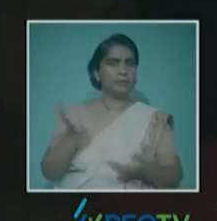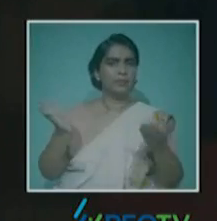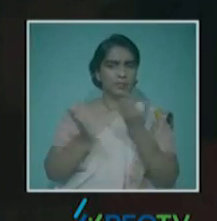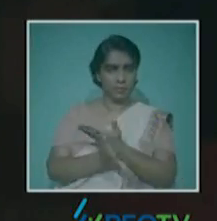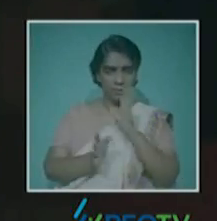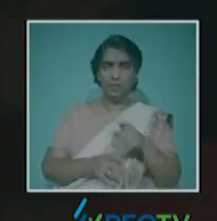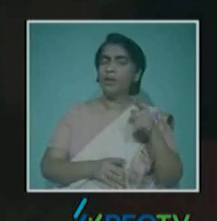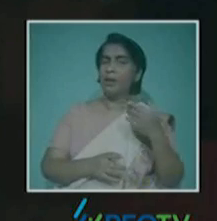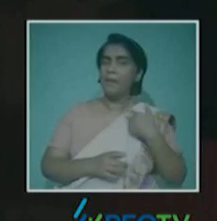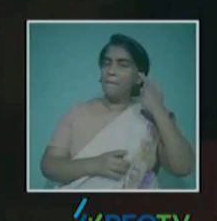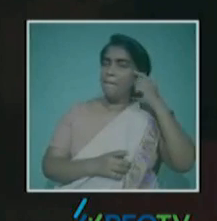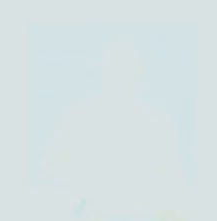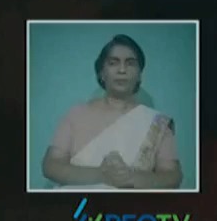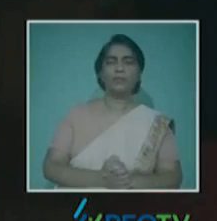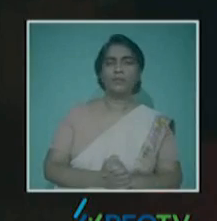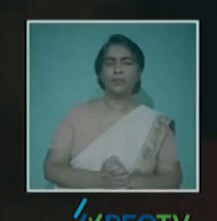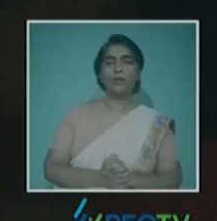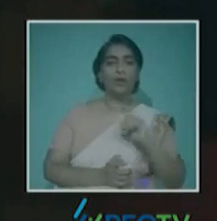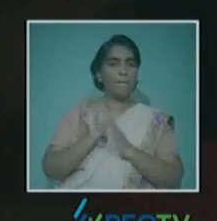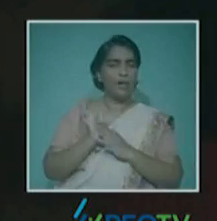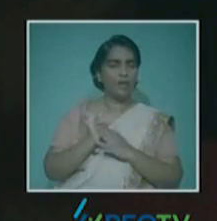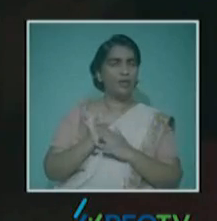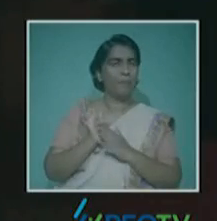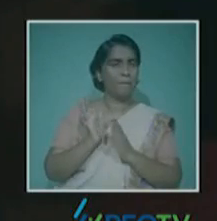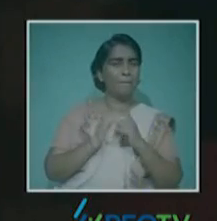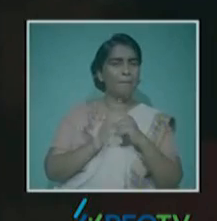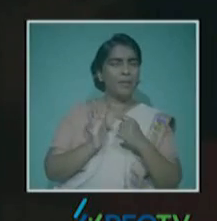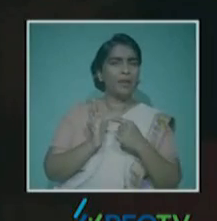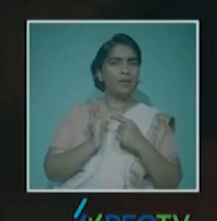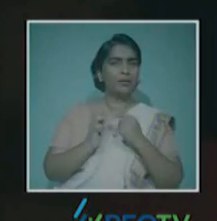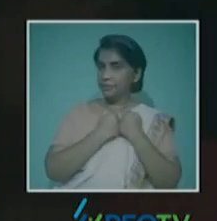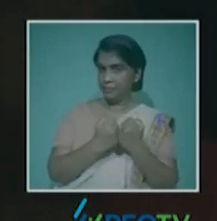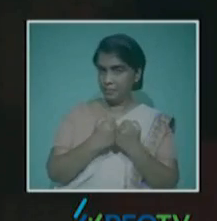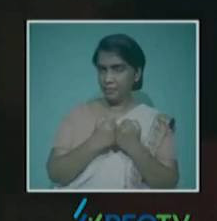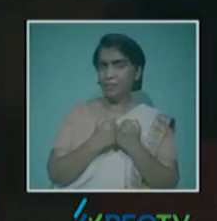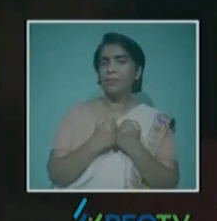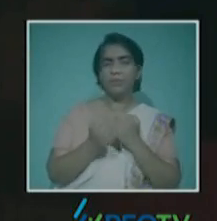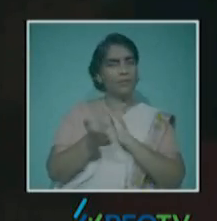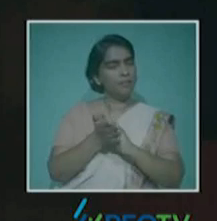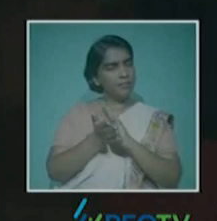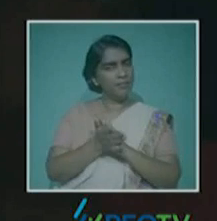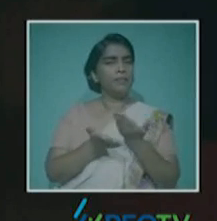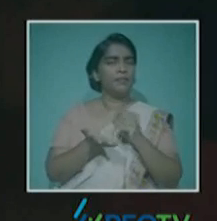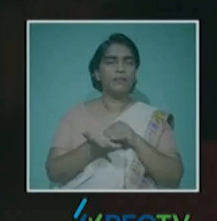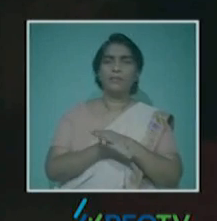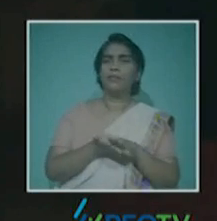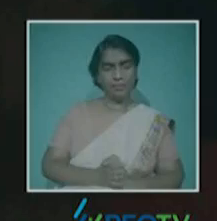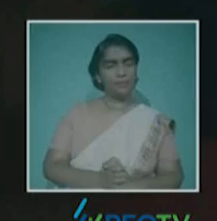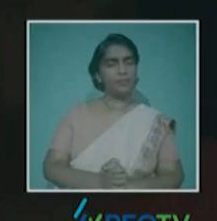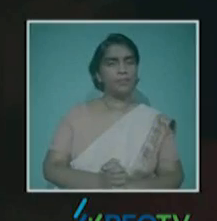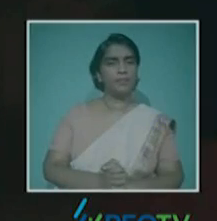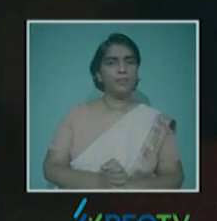යටතේ අපේක්ෂා කරන ලද ක්‍රියාකාරකම් කොළඹ මෙට්‍රොපොලිටන් කලාපයේ බස් ප්‍රවාහනය සේවාව නවීකරණය කිරීමේ